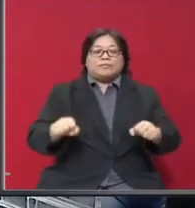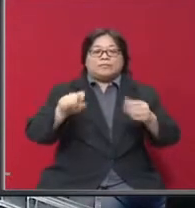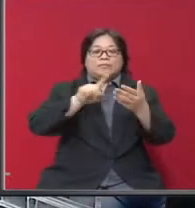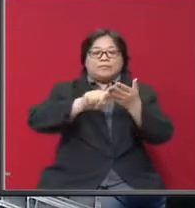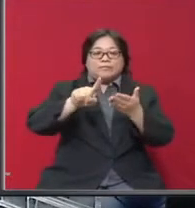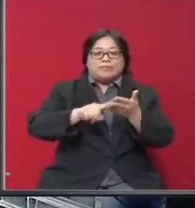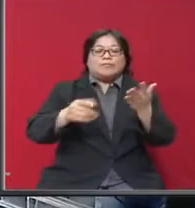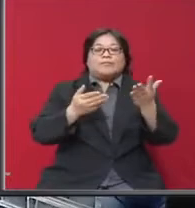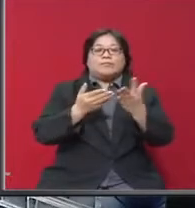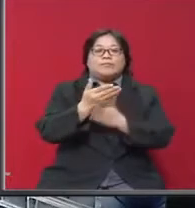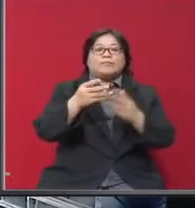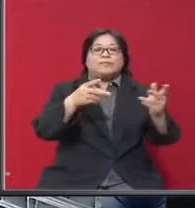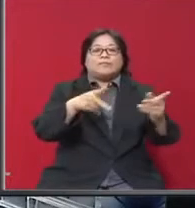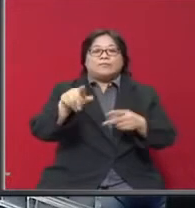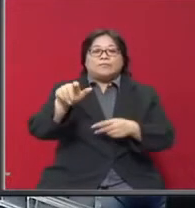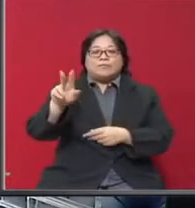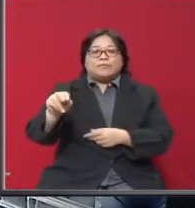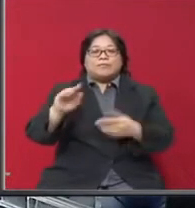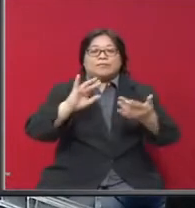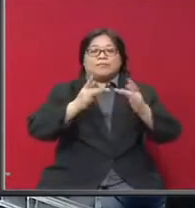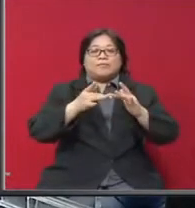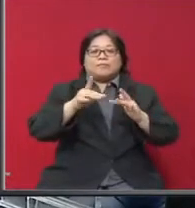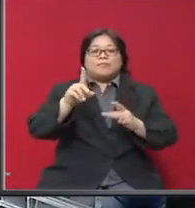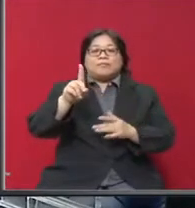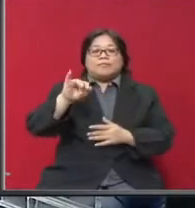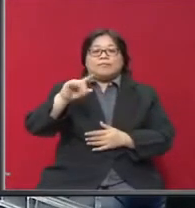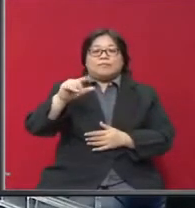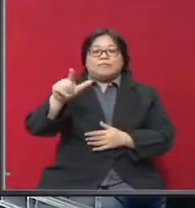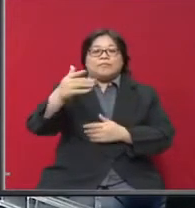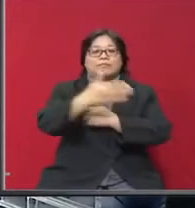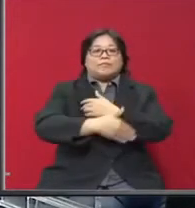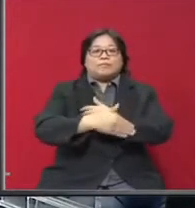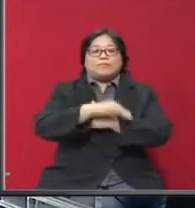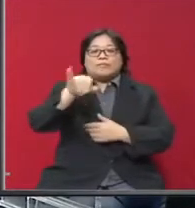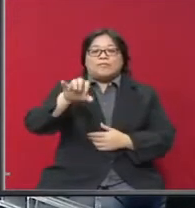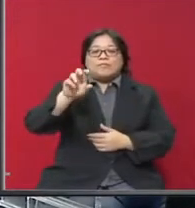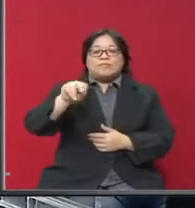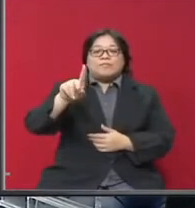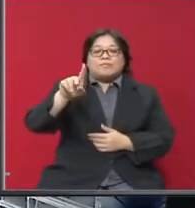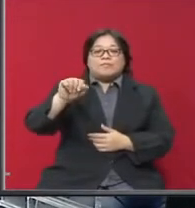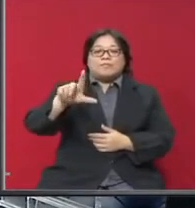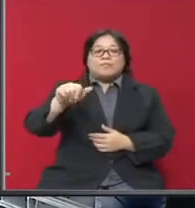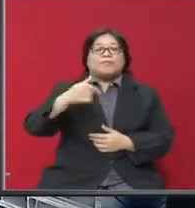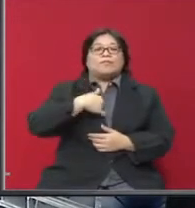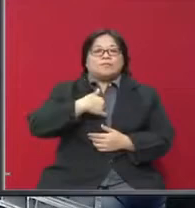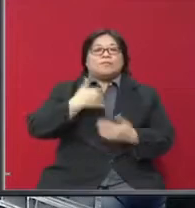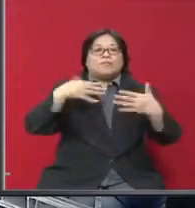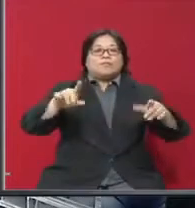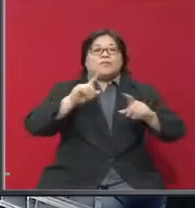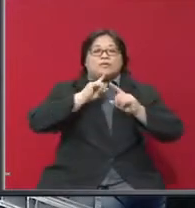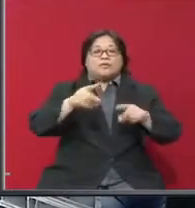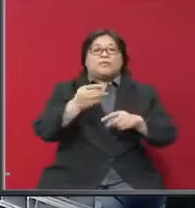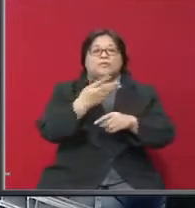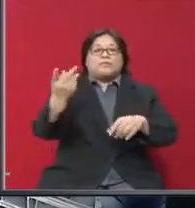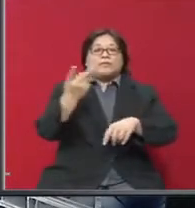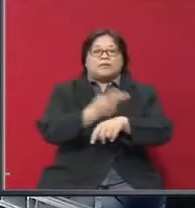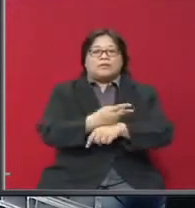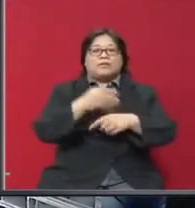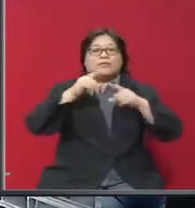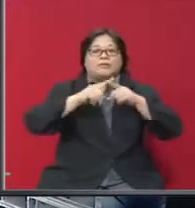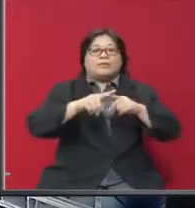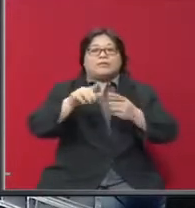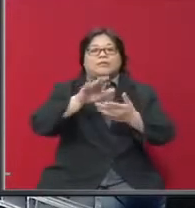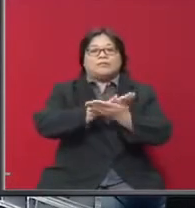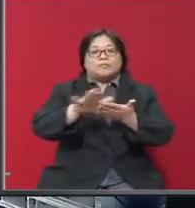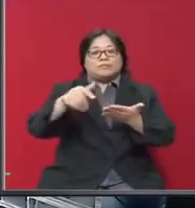teliti melalui pelan jalinan digital negara atau jendela yang site telah jawab Mbak Mini beberapa kali dalam